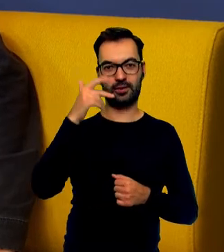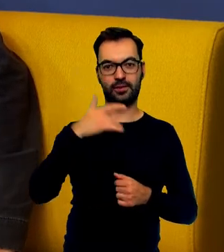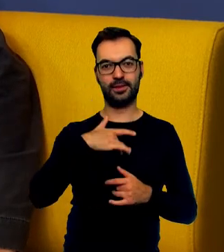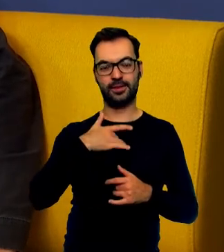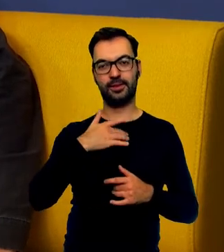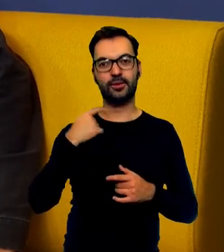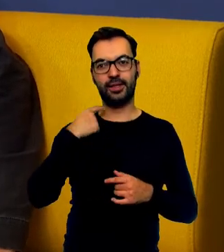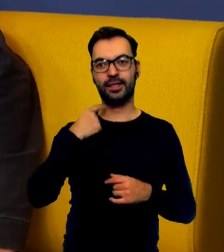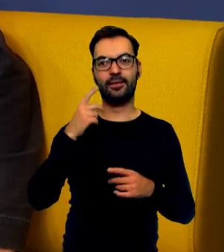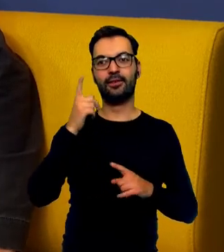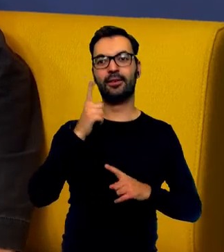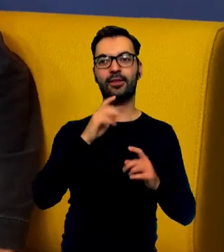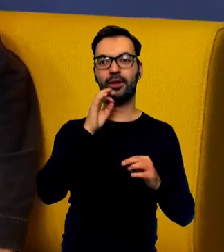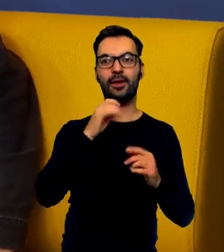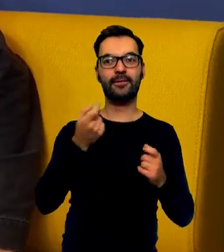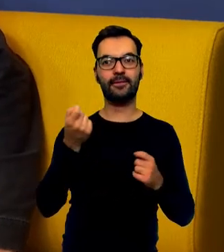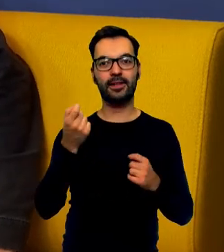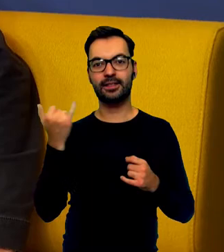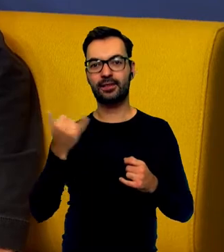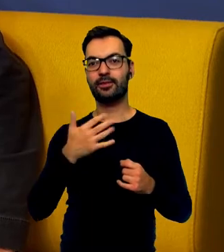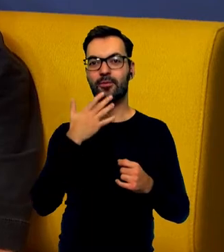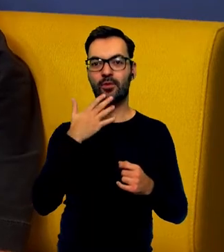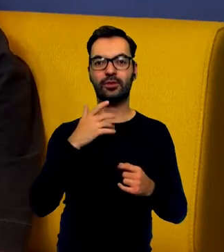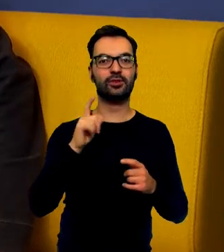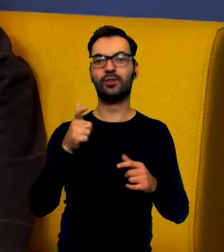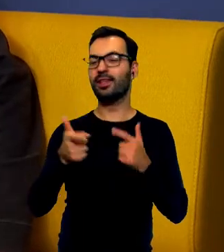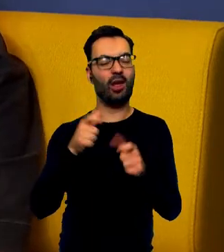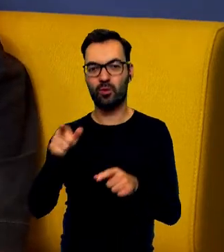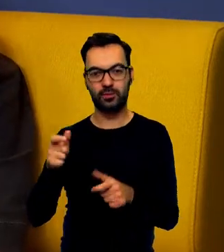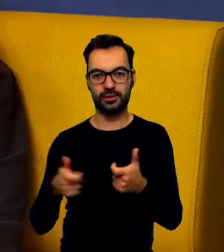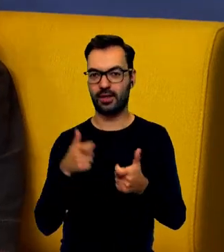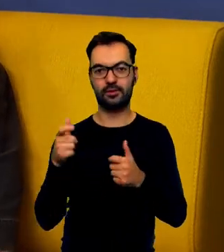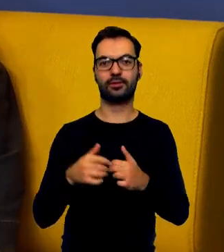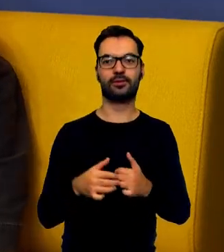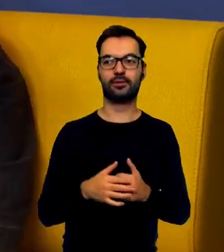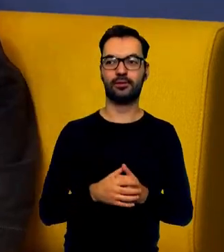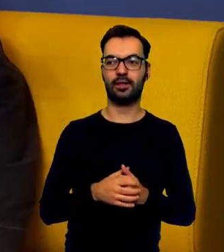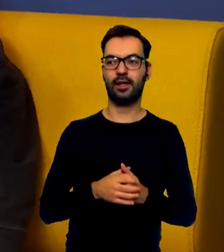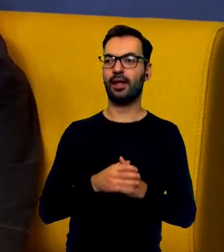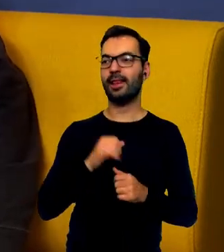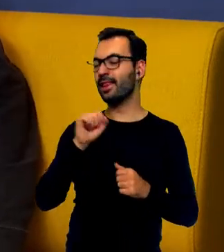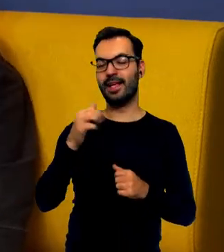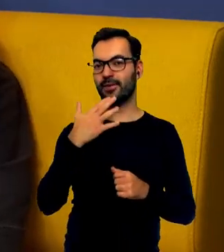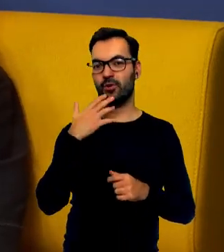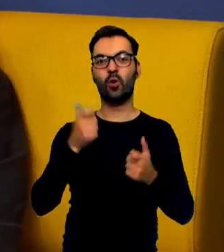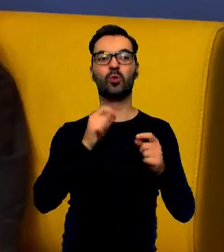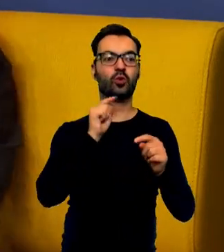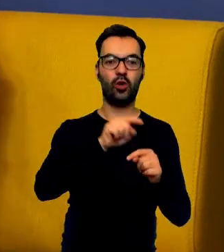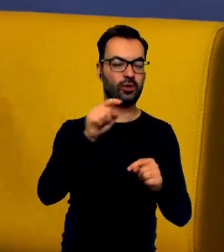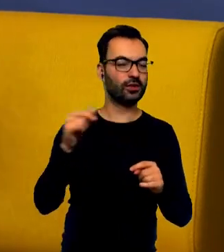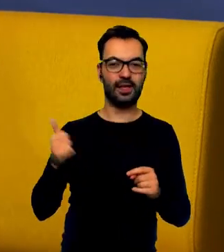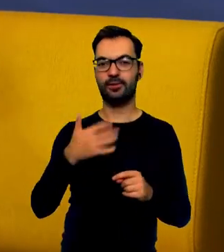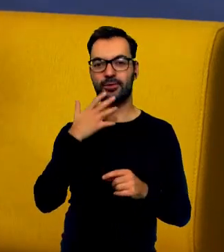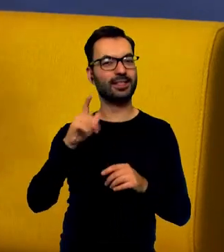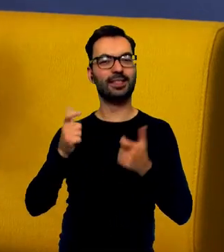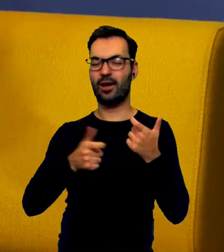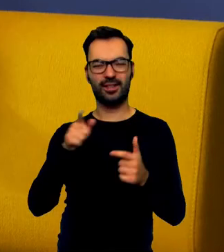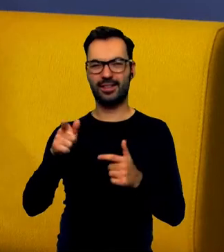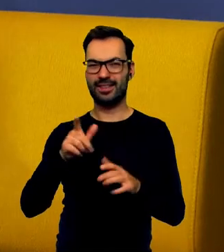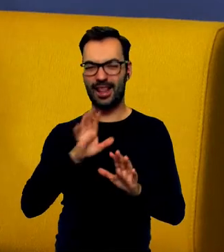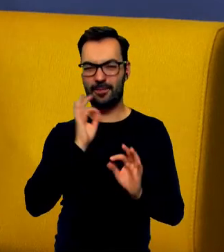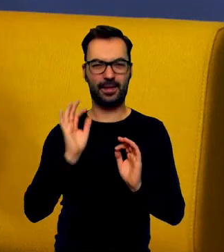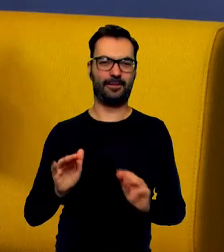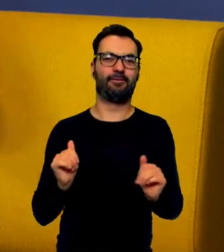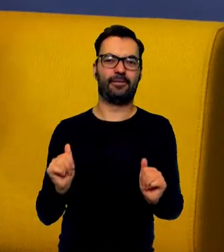w specyficznych momentach i zawsze mówił mu, tego nie rób. A nigdy mu nie mówił, rób to, rób tamto, tylko zawsze mu podpowiadał, nie, tu